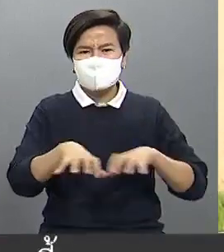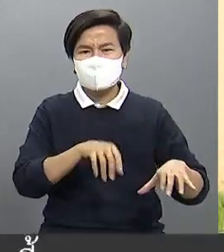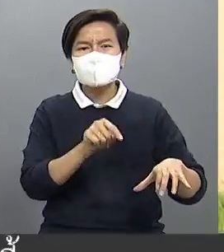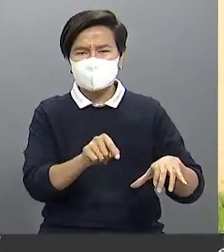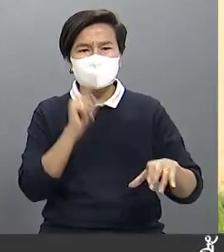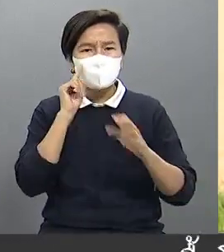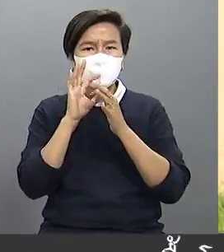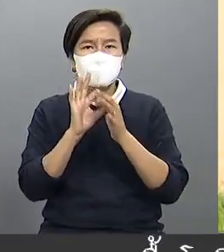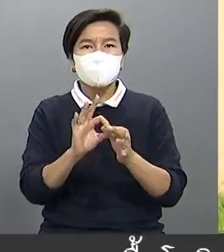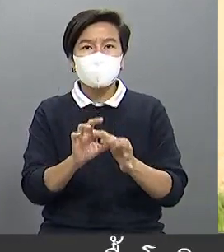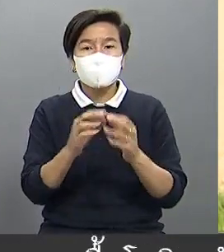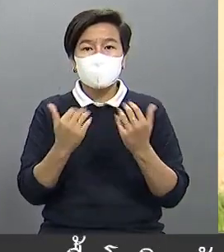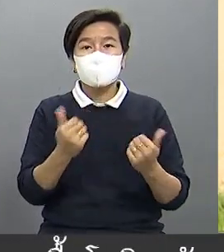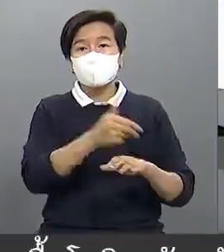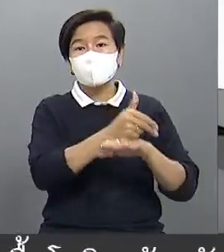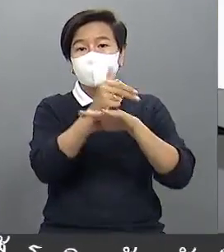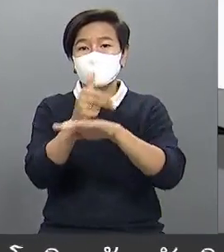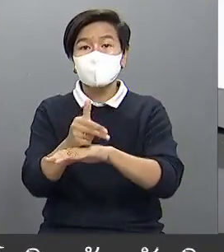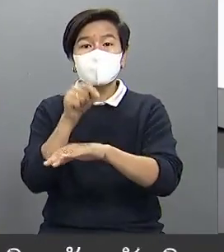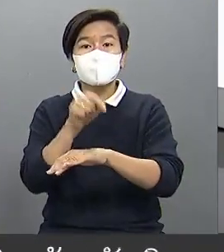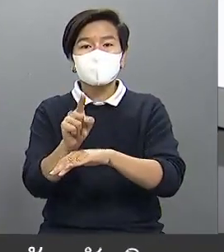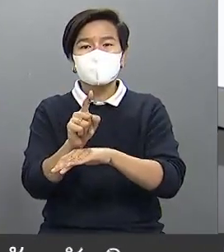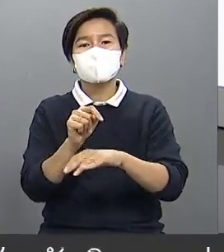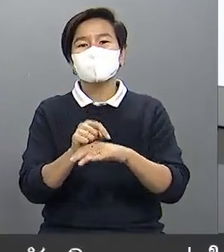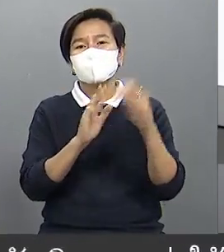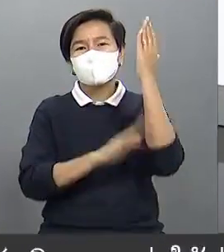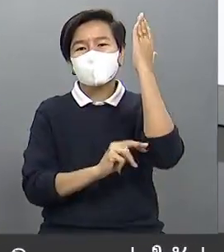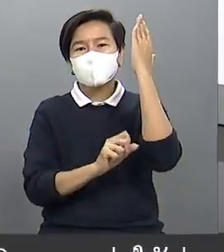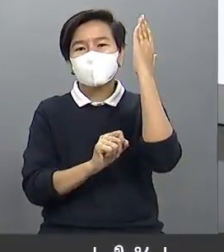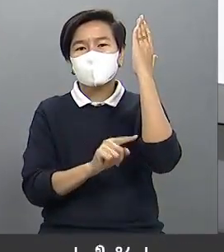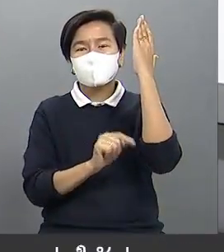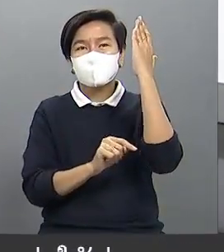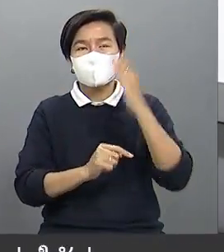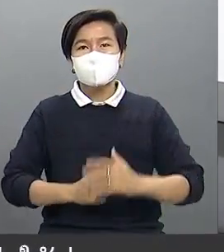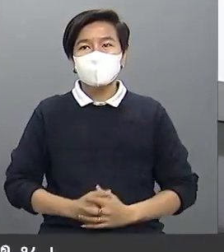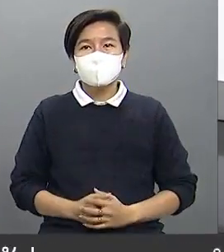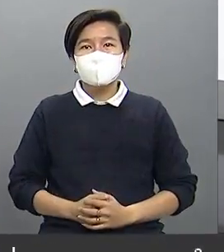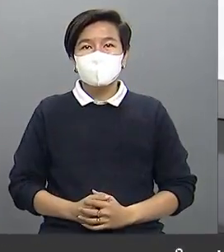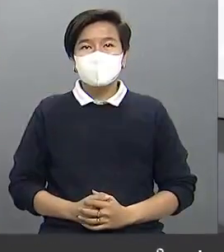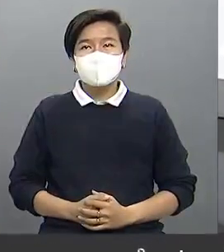ากพื้นที่อำเภอบางขันจังหวัดนครศรีธรรมราชครับคุณอนุชาคุณจิราชาตาครับ ขอบคุณคุณสนธยาค่ะ